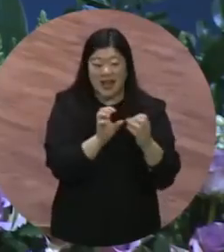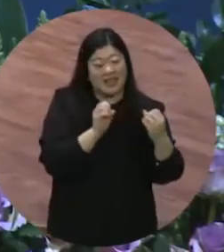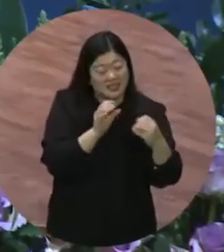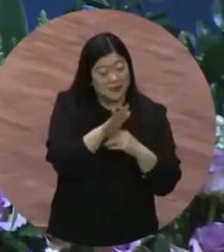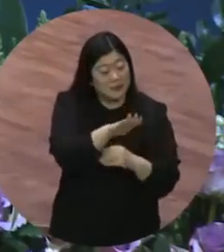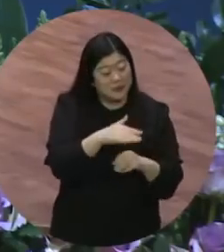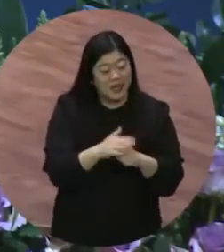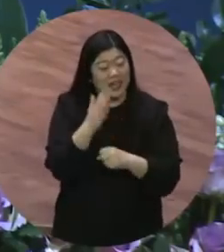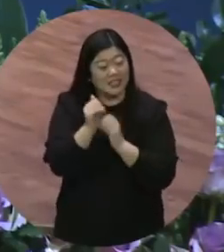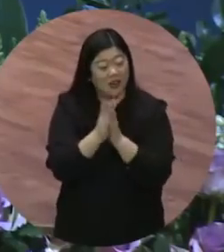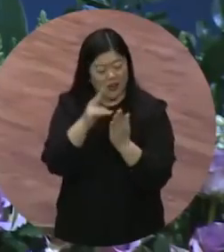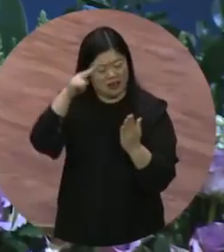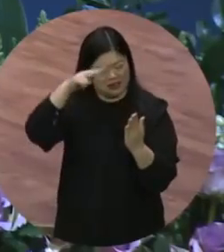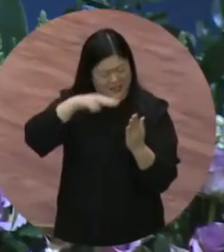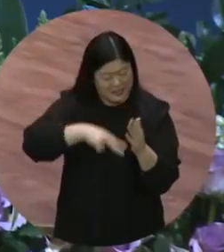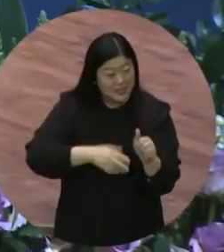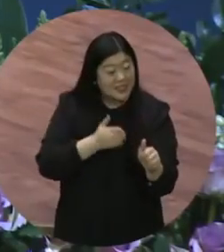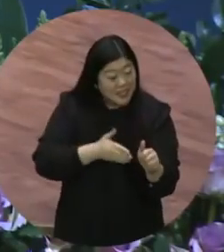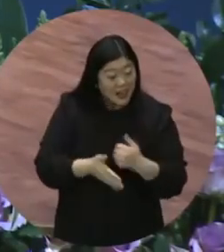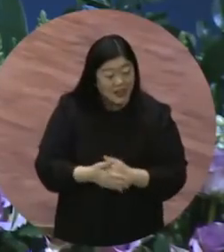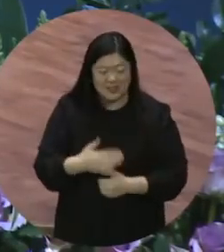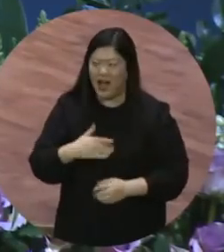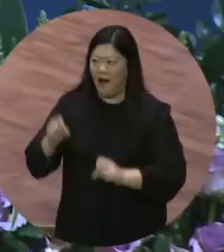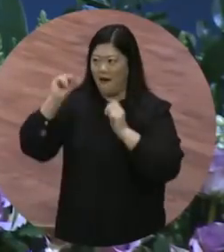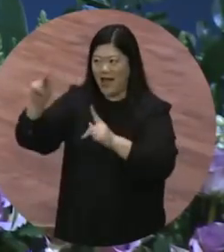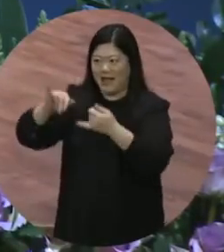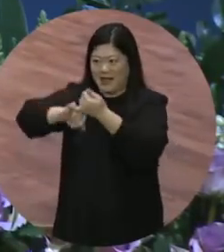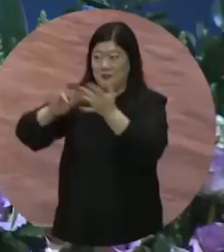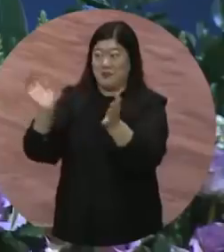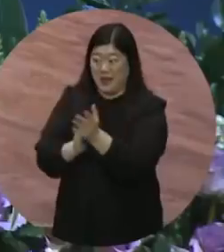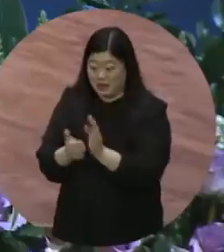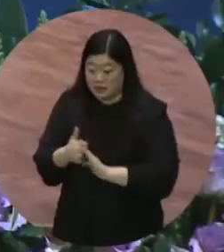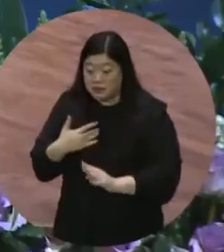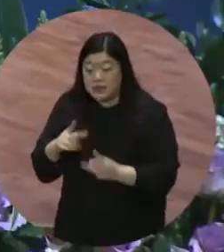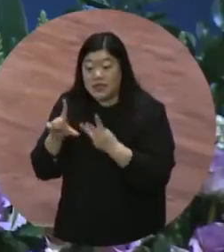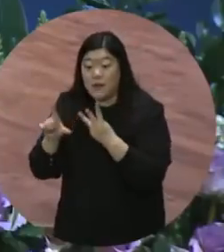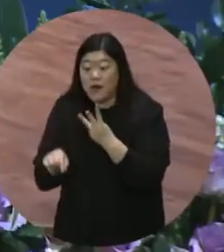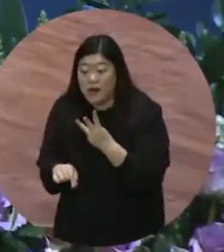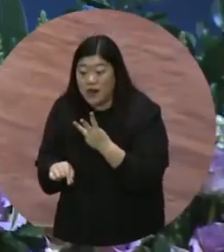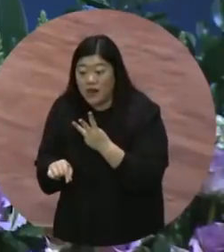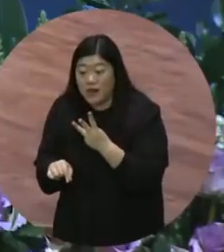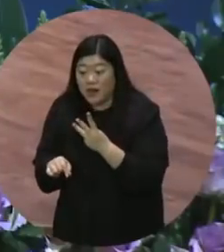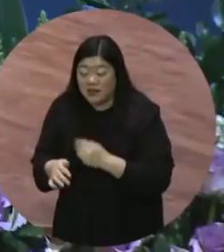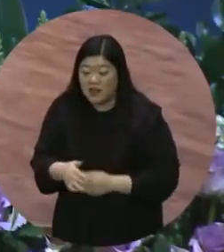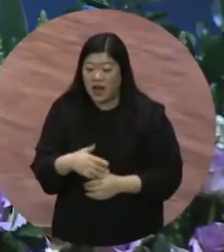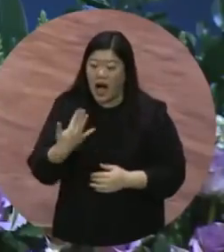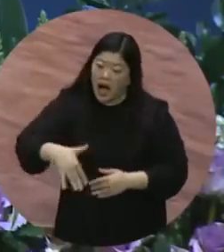끝났어요. 일독하려면 하루에 3장만 읽으면 되거든요. 근데 3장 읽기가 너무너무 어려워요.